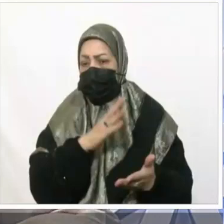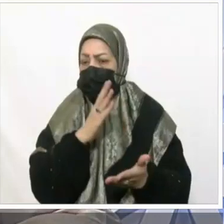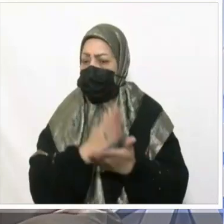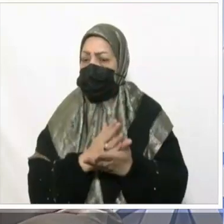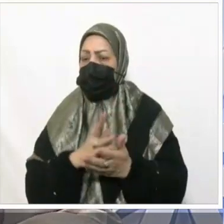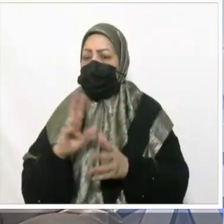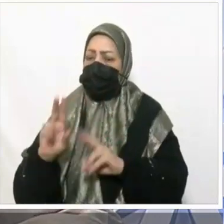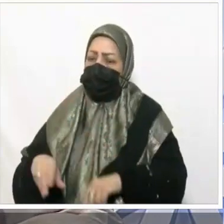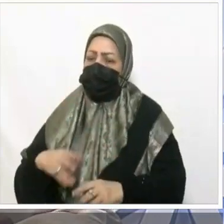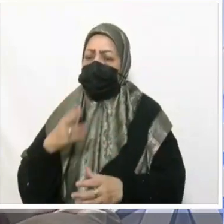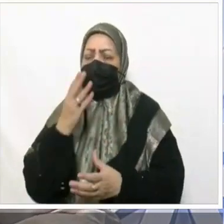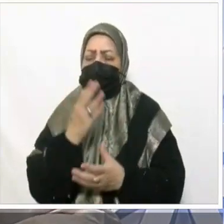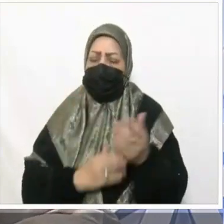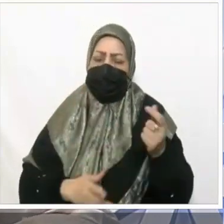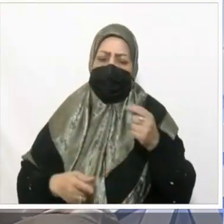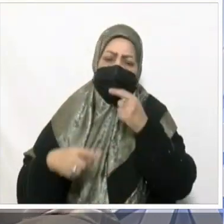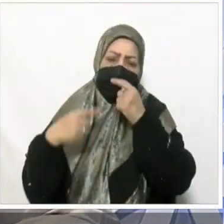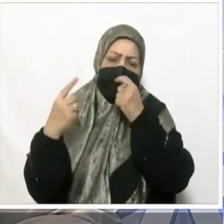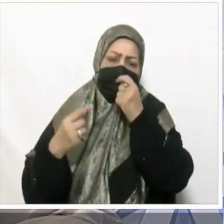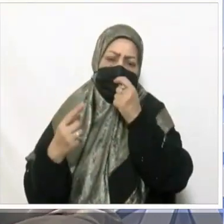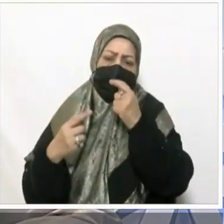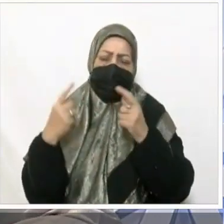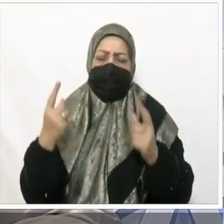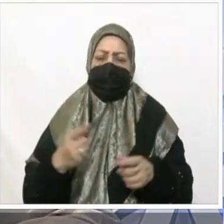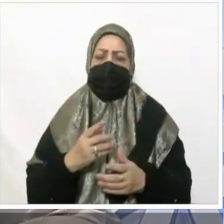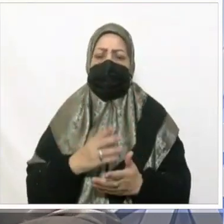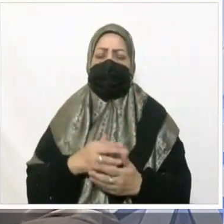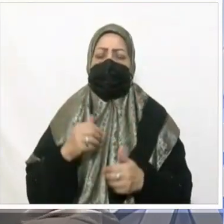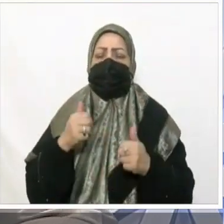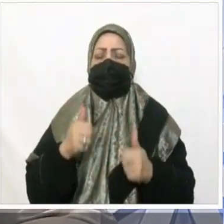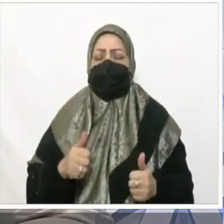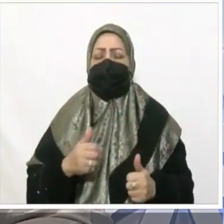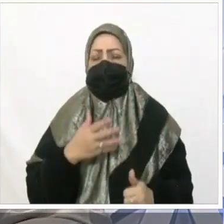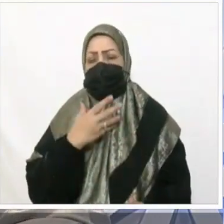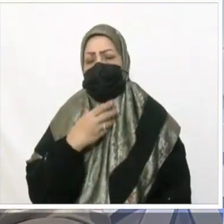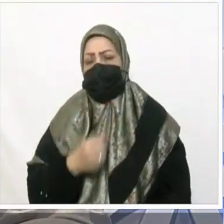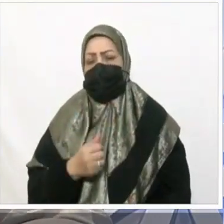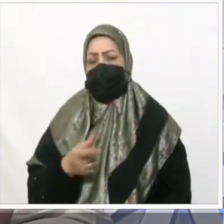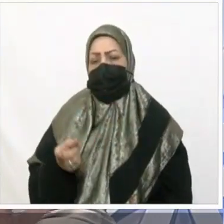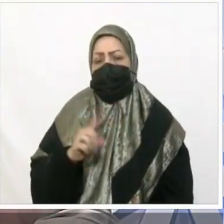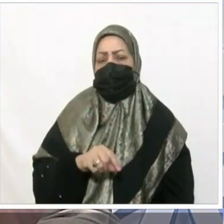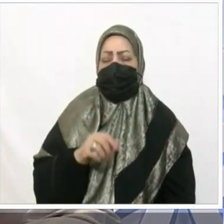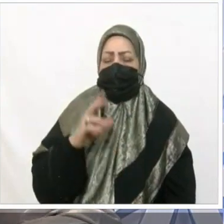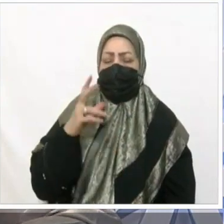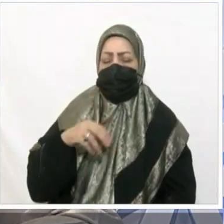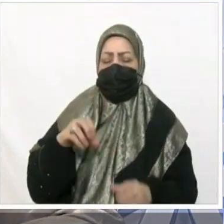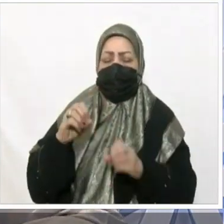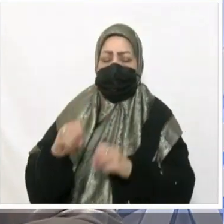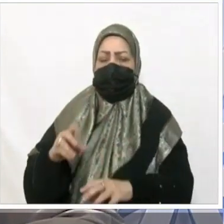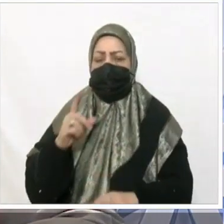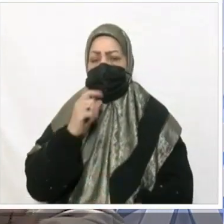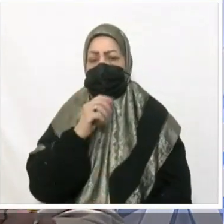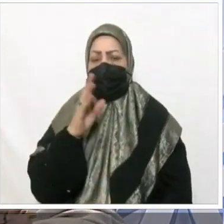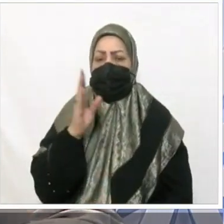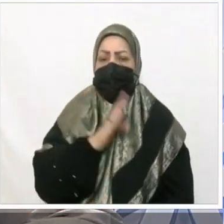أفضل وأحسن من أن تتركهم فقراء؟ يجي يقولوا مش عقبكم الوالد، يقولوا والله ما عقبنا حتى حاجة، ملك هنا تصرف فيه